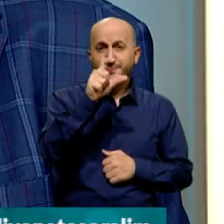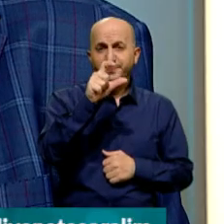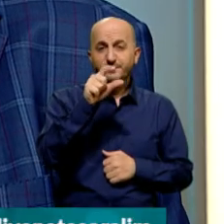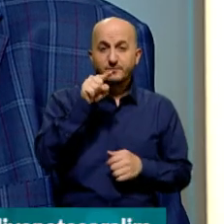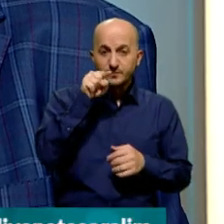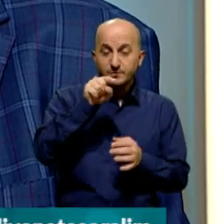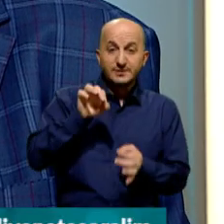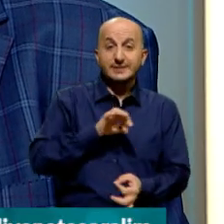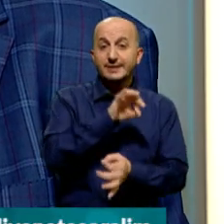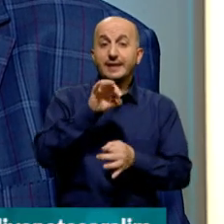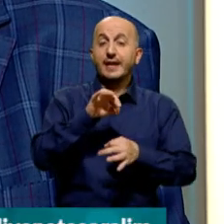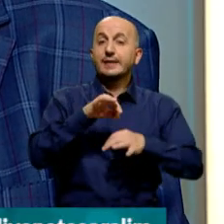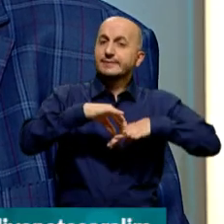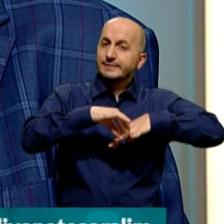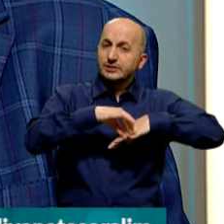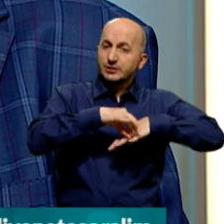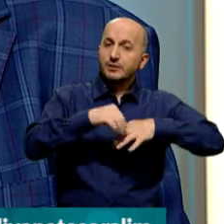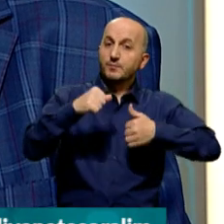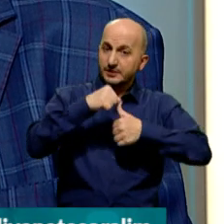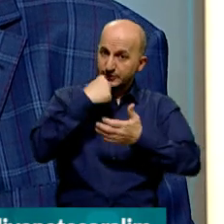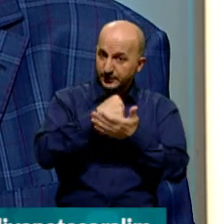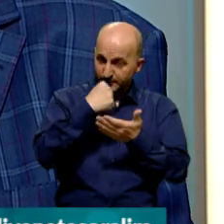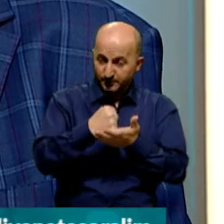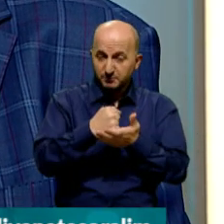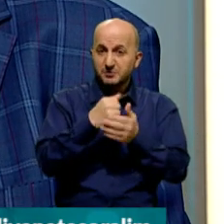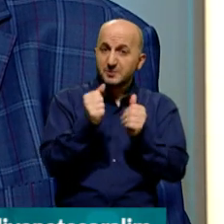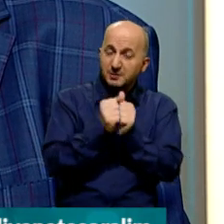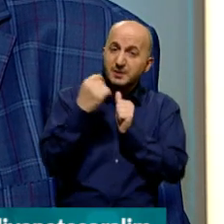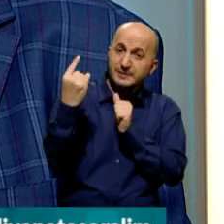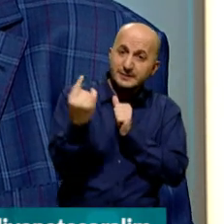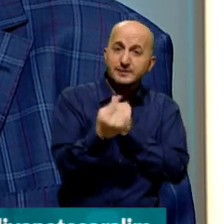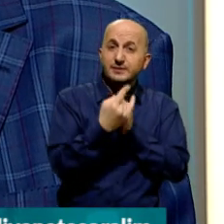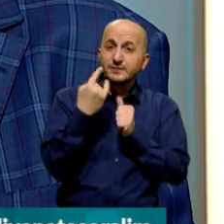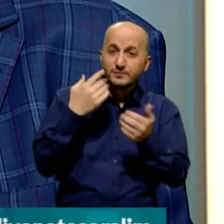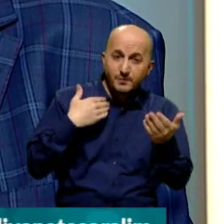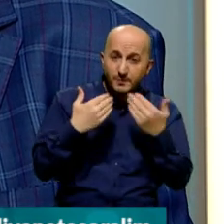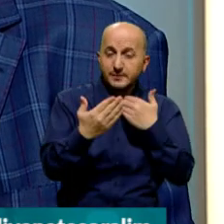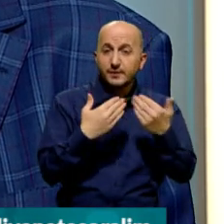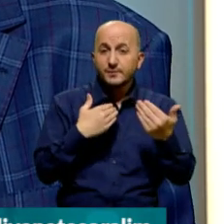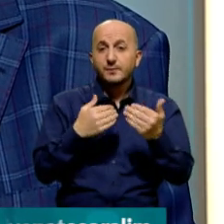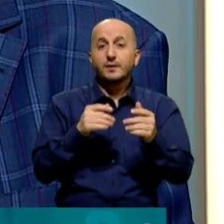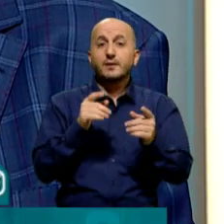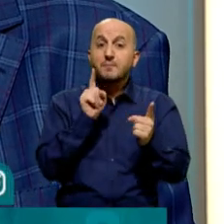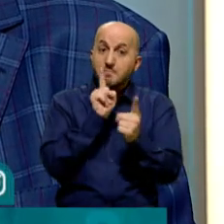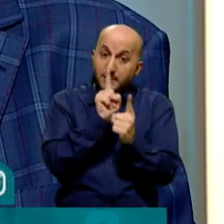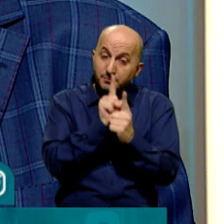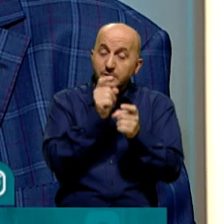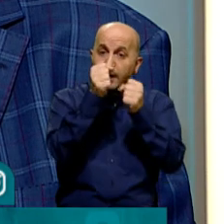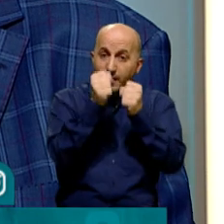Bu insanlar nikah yapıldıktan sonra geziyorlar, oturuyorlar, sohbet ediyorlar, baş başa